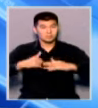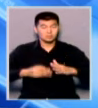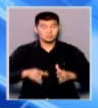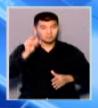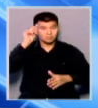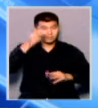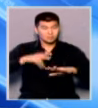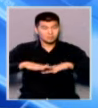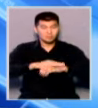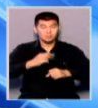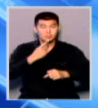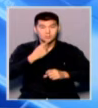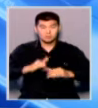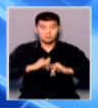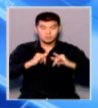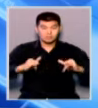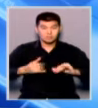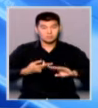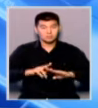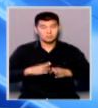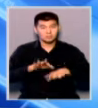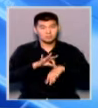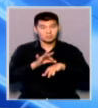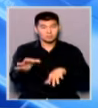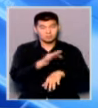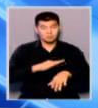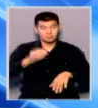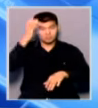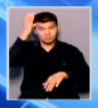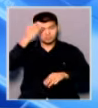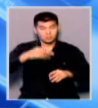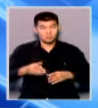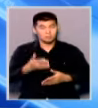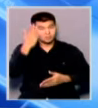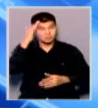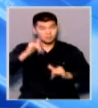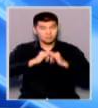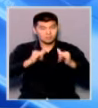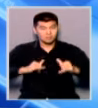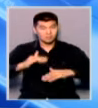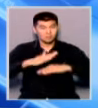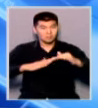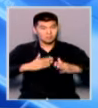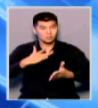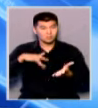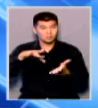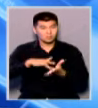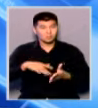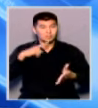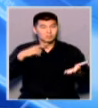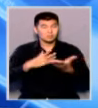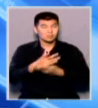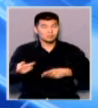меңгеру, мемлекеттік тілдің беделін арттыру. Шараны облыстық білім беру басқармасы, таланттарды дамыту және қолдау орталығы мен ішкі